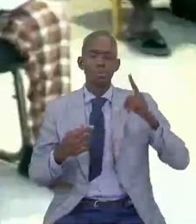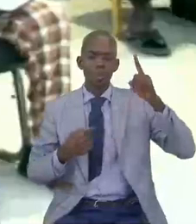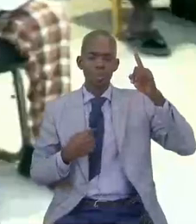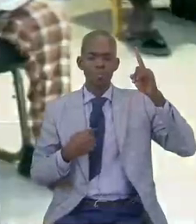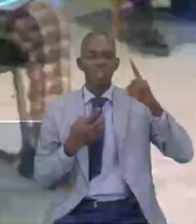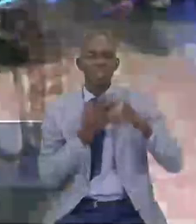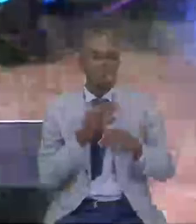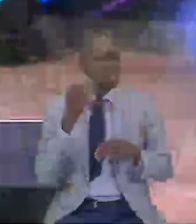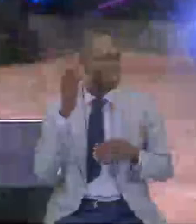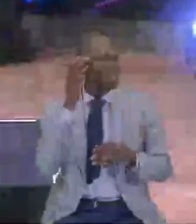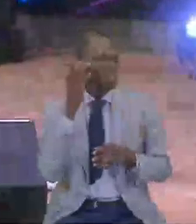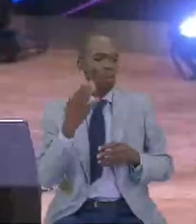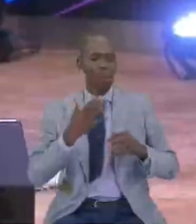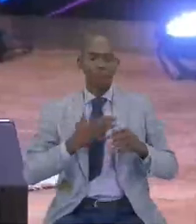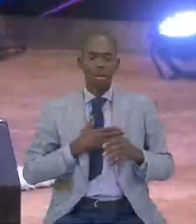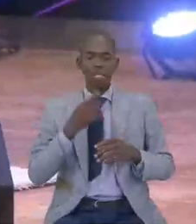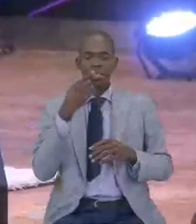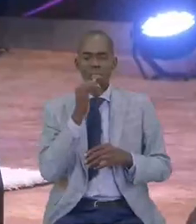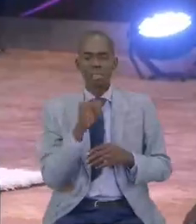Luc 6,